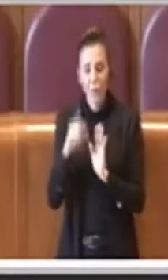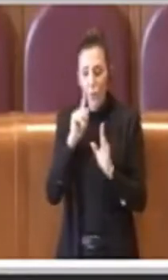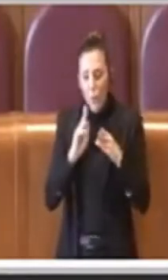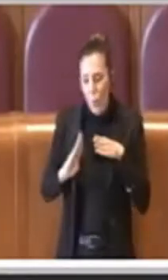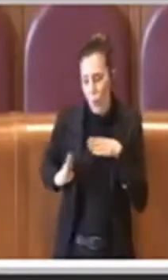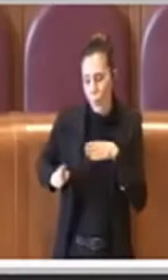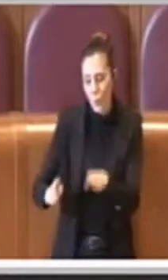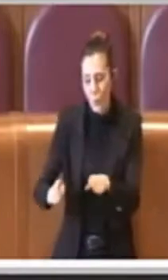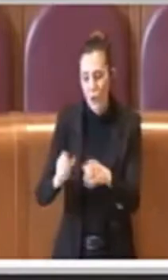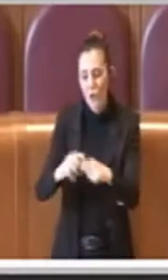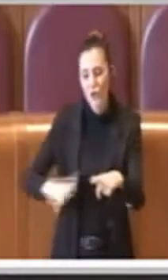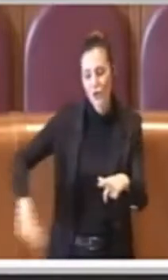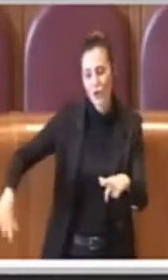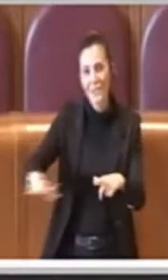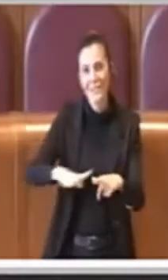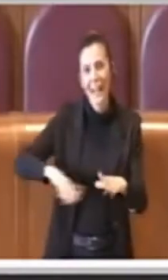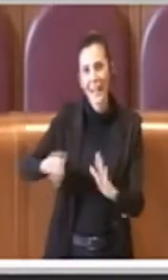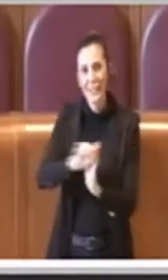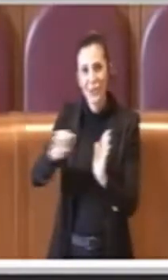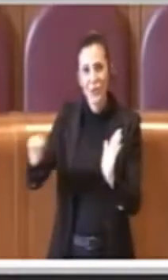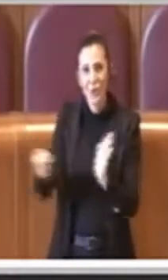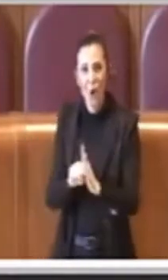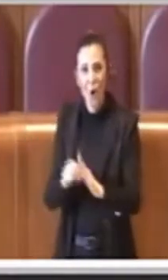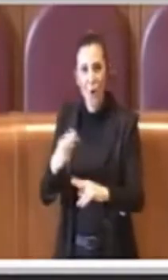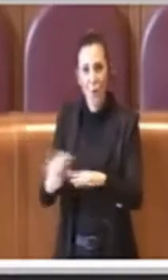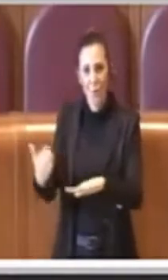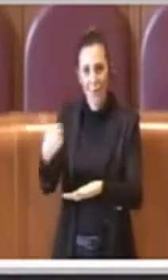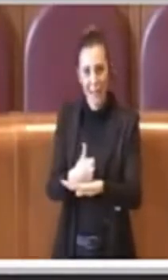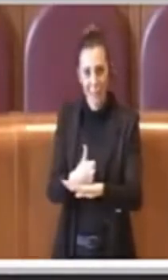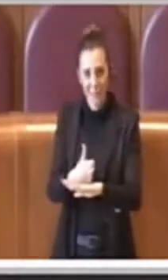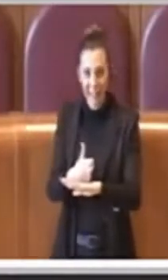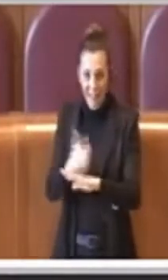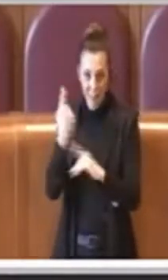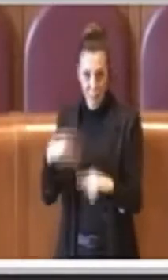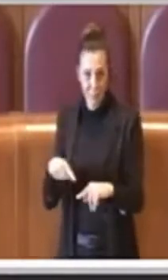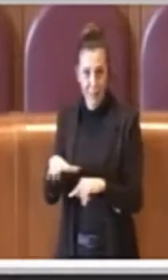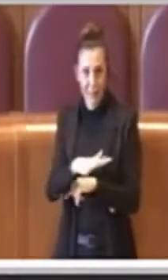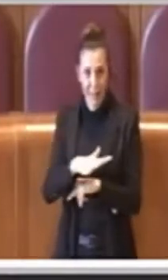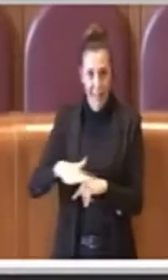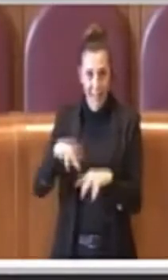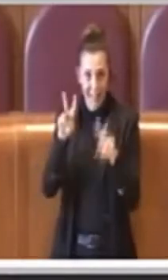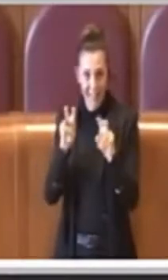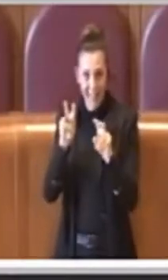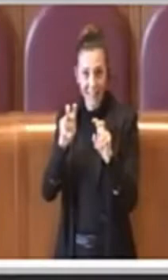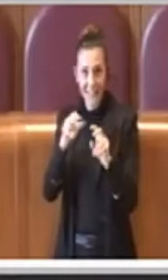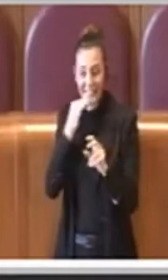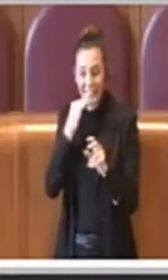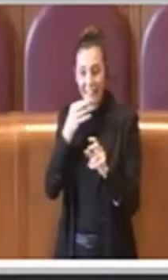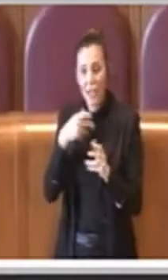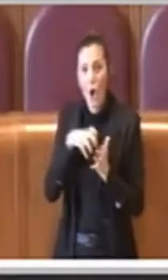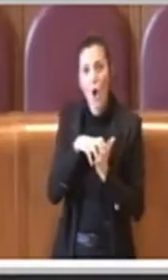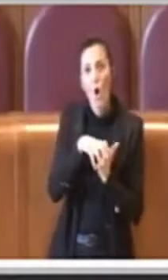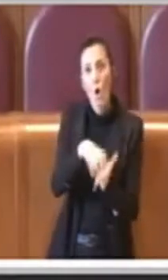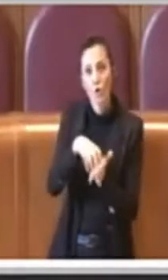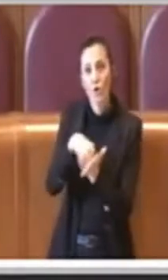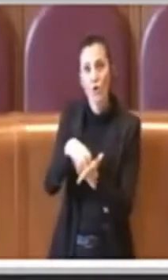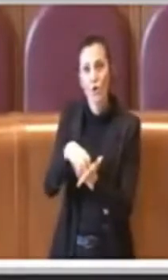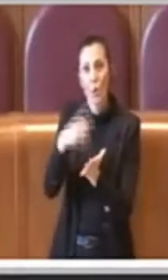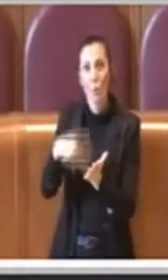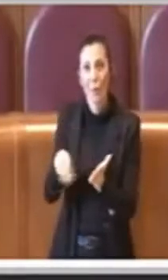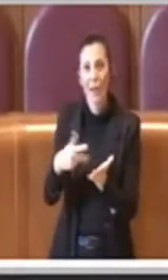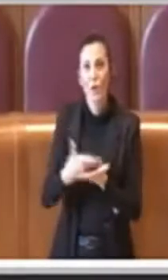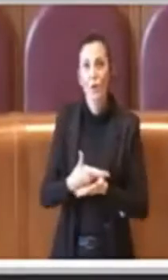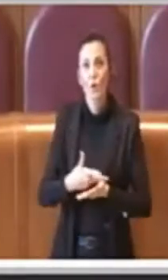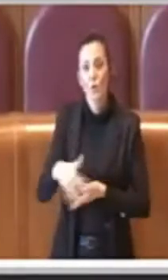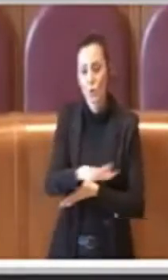città storica di Roma Capitale. Ecco, in questo ambito, come tutti sappiamo, il rilascio di concessioni di suolo pubblico può